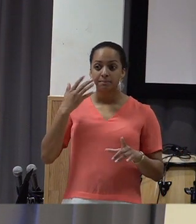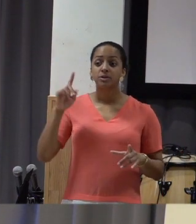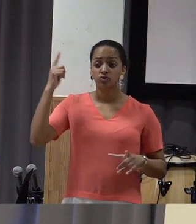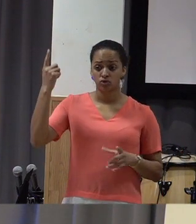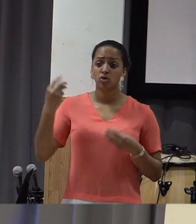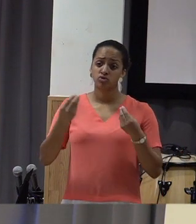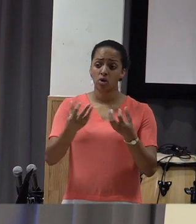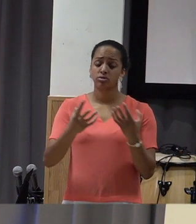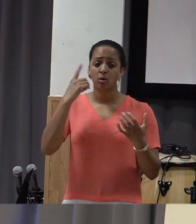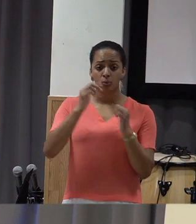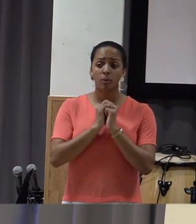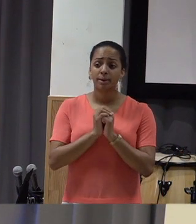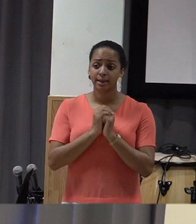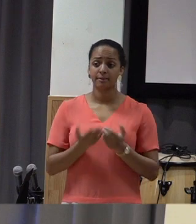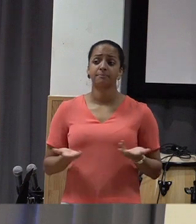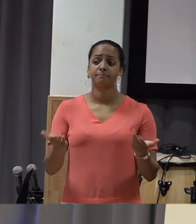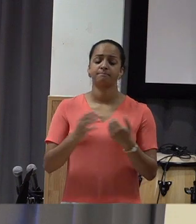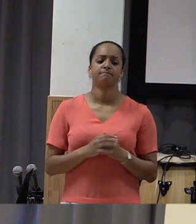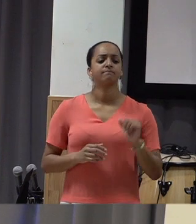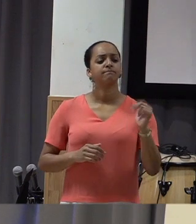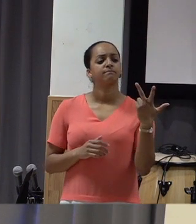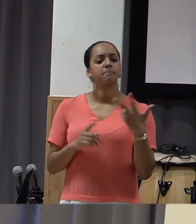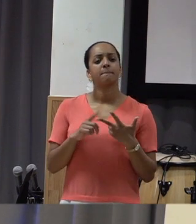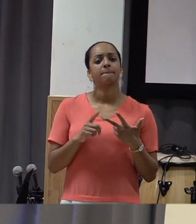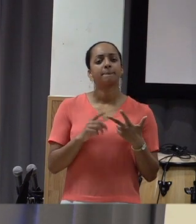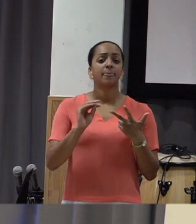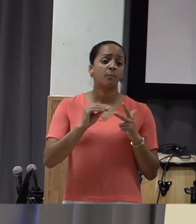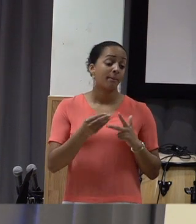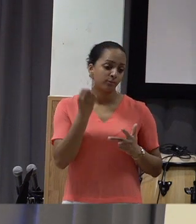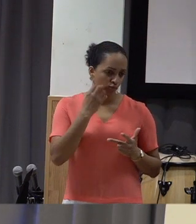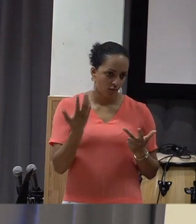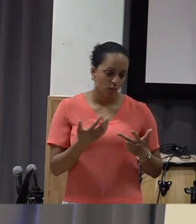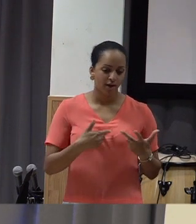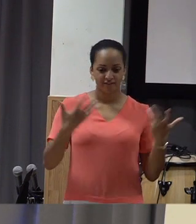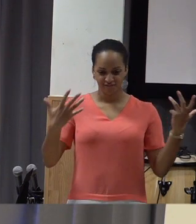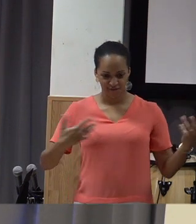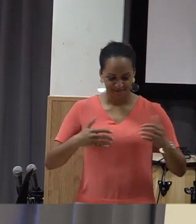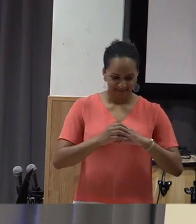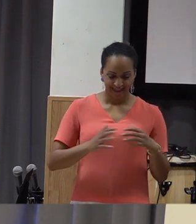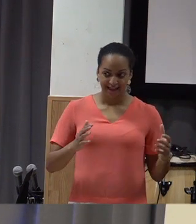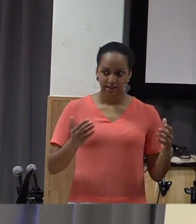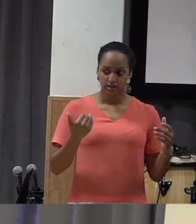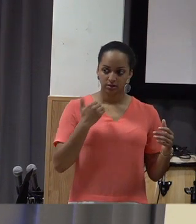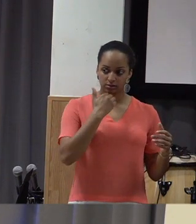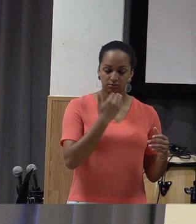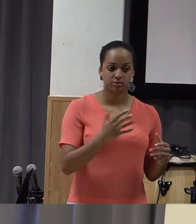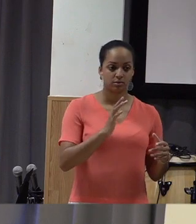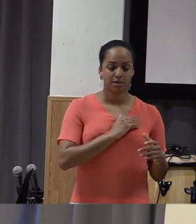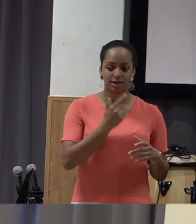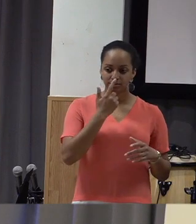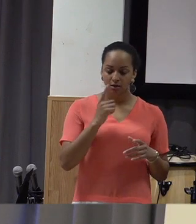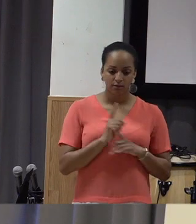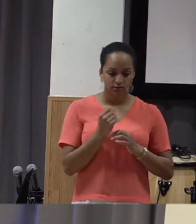prier. Le troisième problème qui peut se poser lorsque nous voulons prier et que nous n'y arrivons pas, c'est à cause d'un complexe